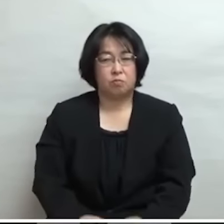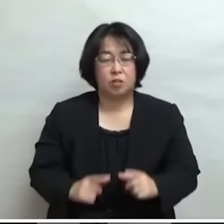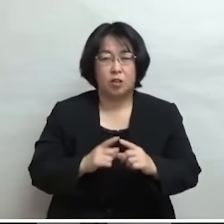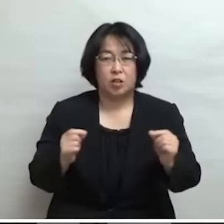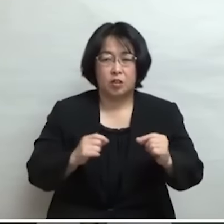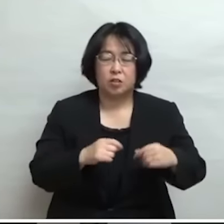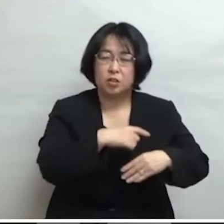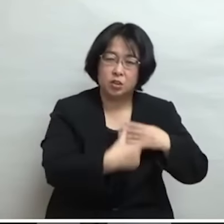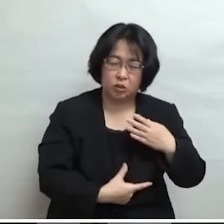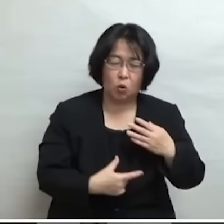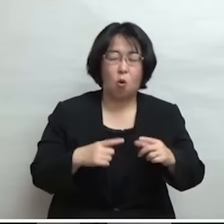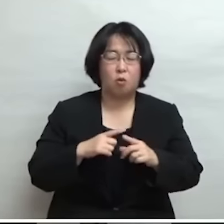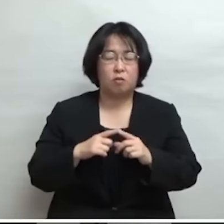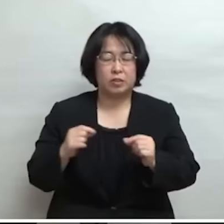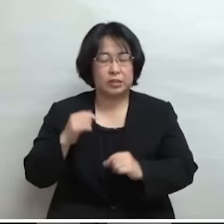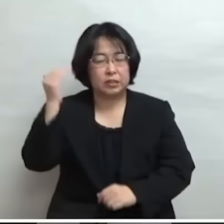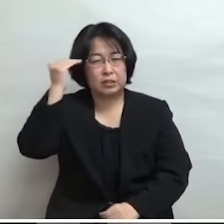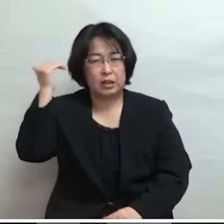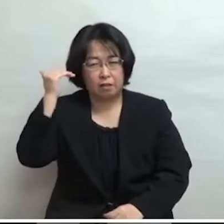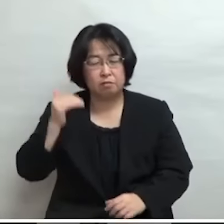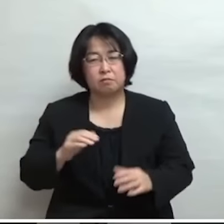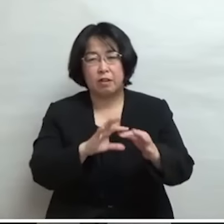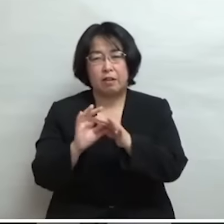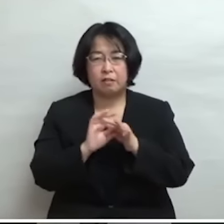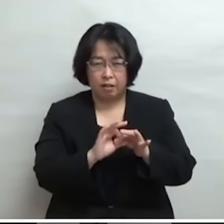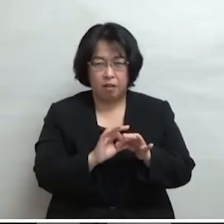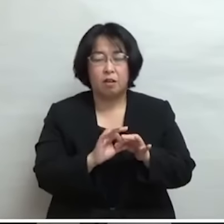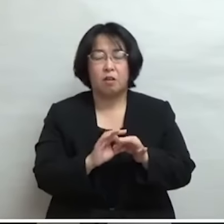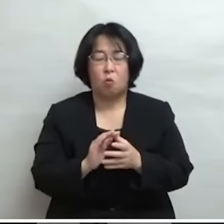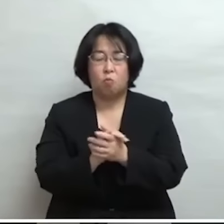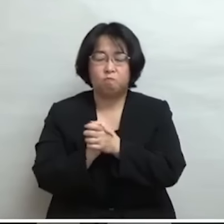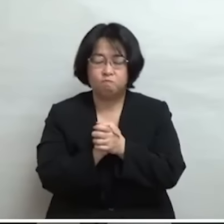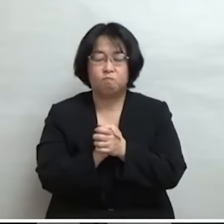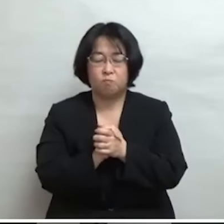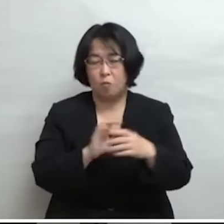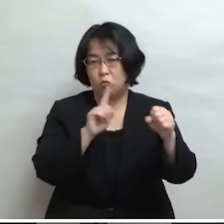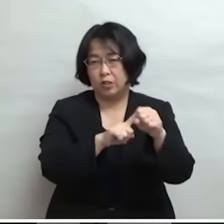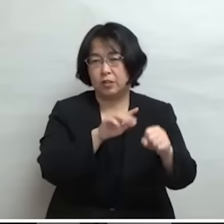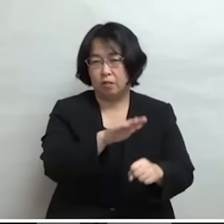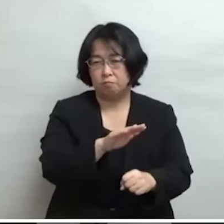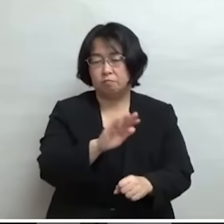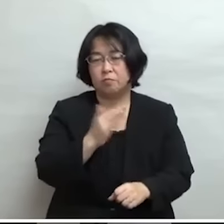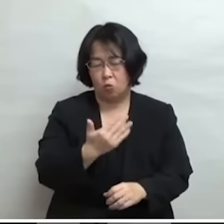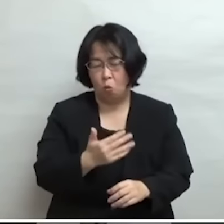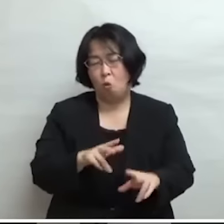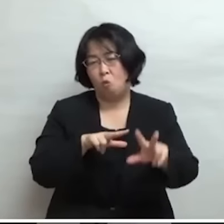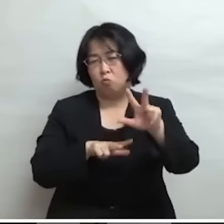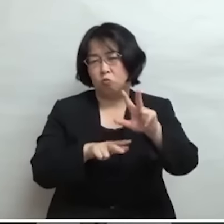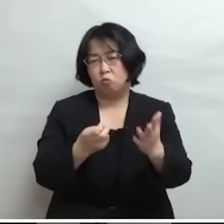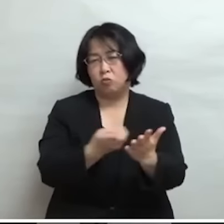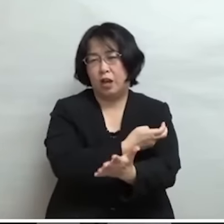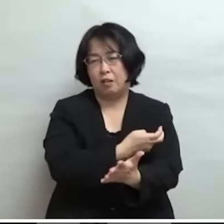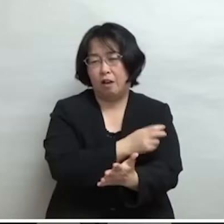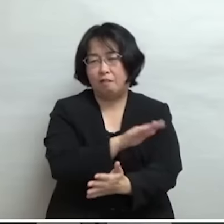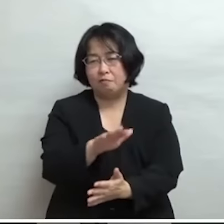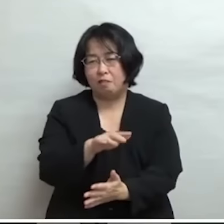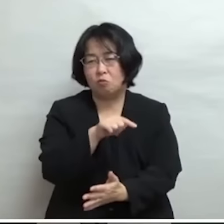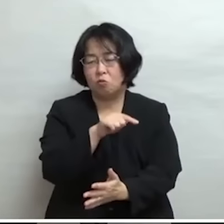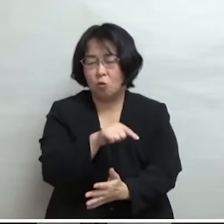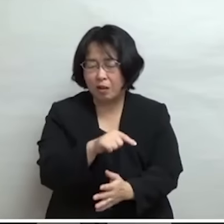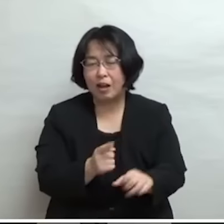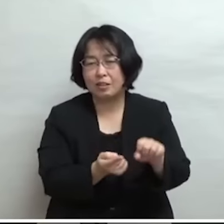体には問題は特にないと思ってますけども、やはりその後の、まあ、いろんなこうルール違反、みたいなことが発端なんだということは